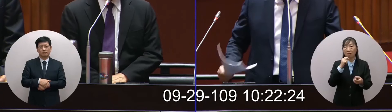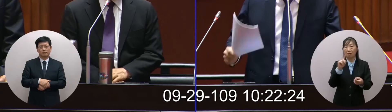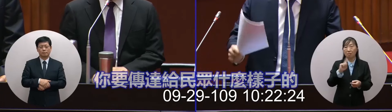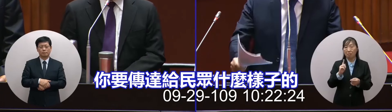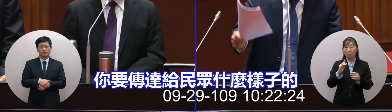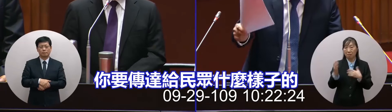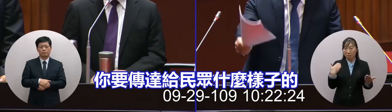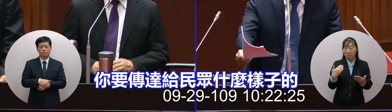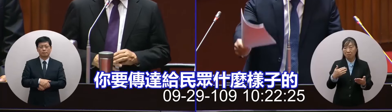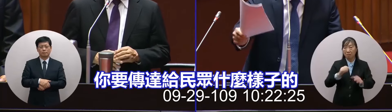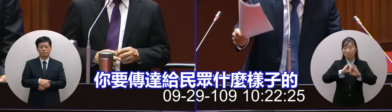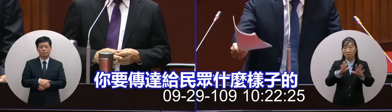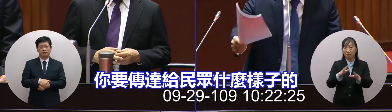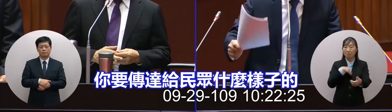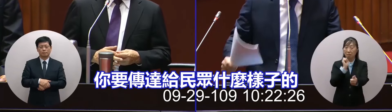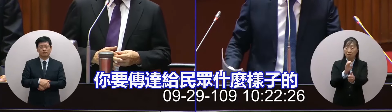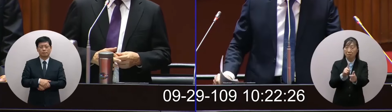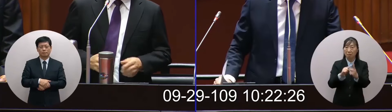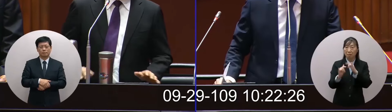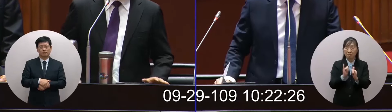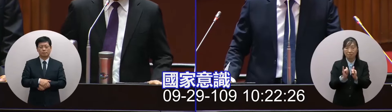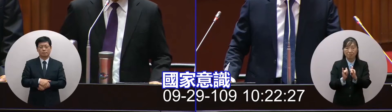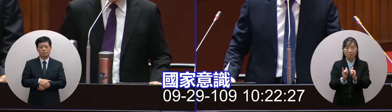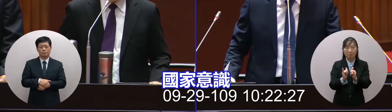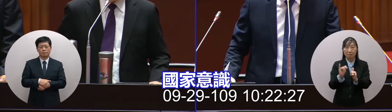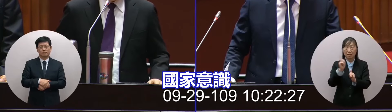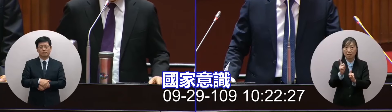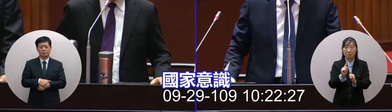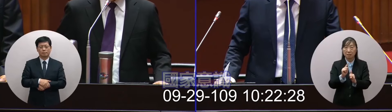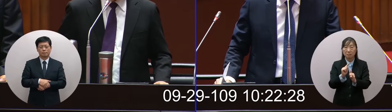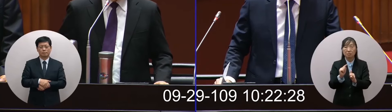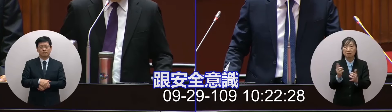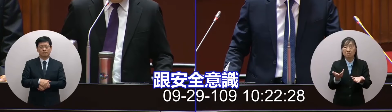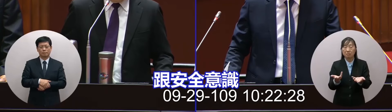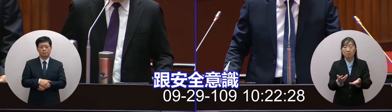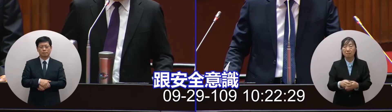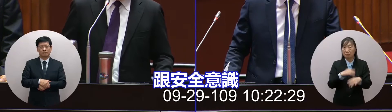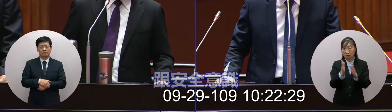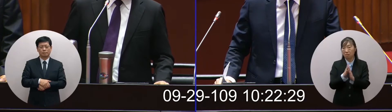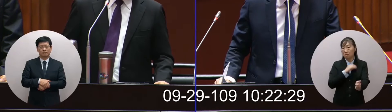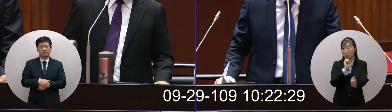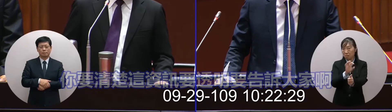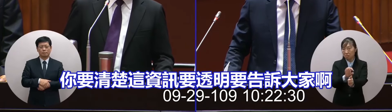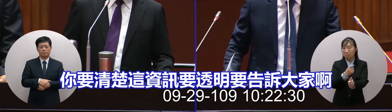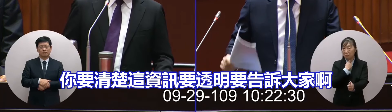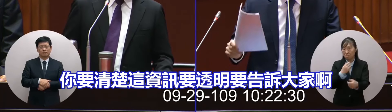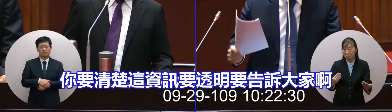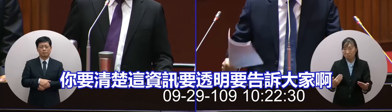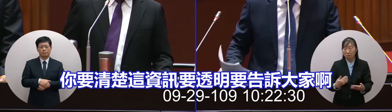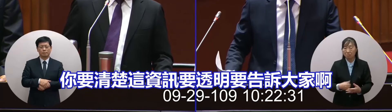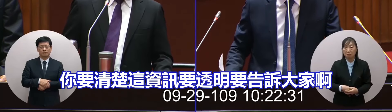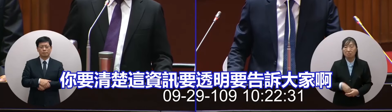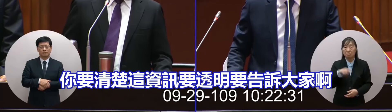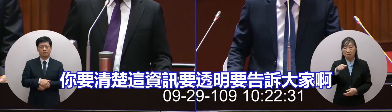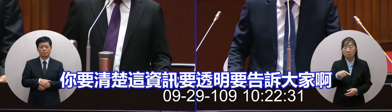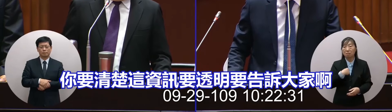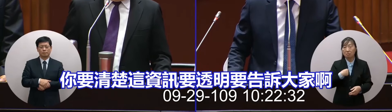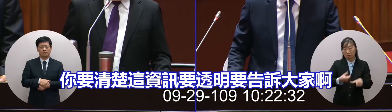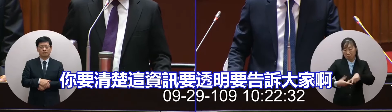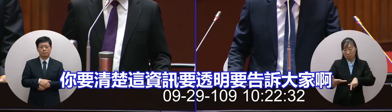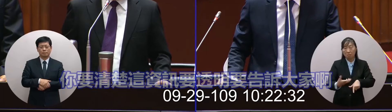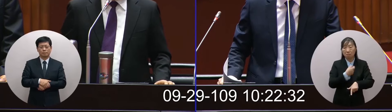什么？你要传达给民众什么样子的国家意识跟安全意识？你要很清楚啊，这资讯要透